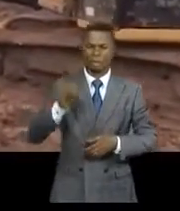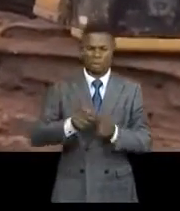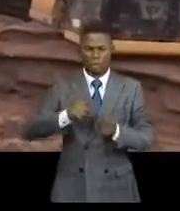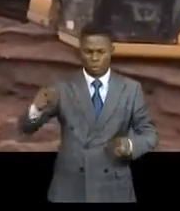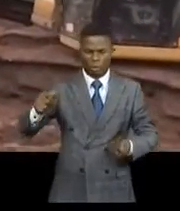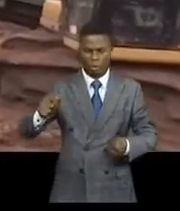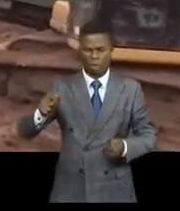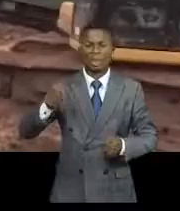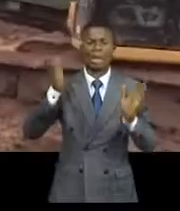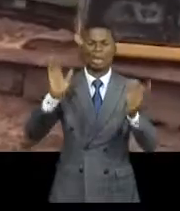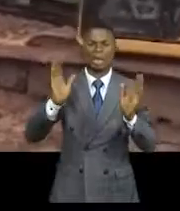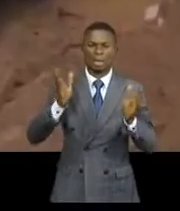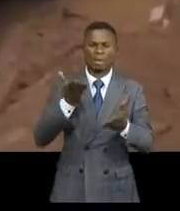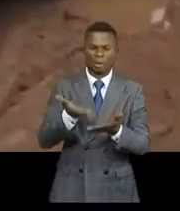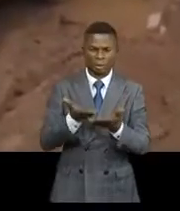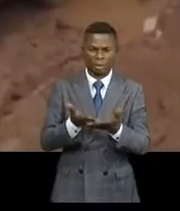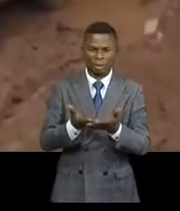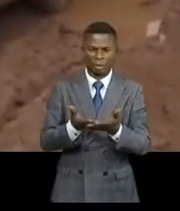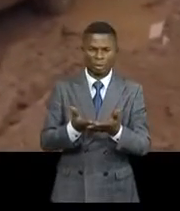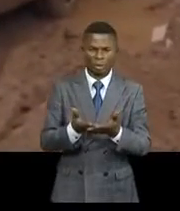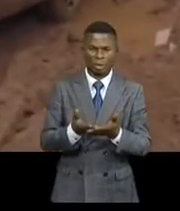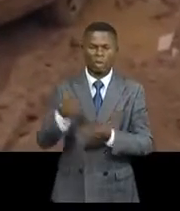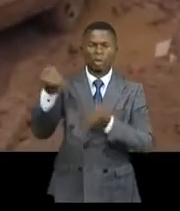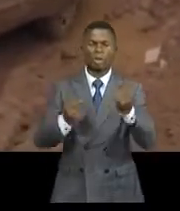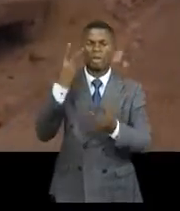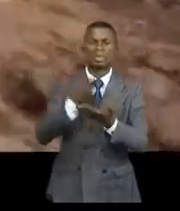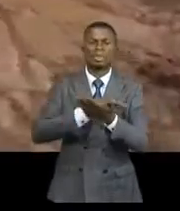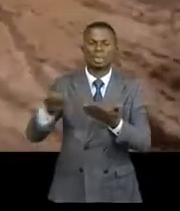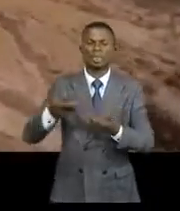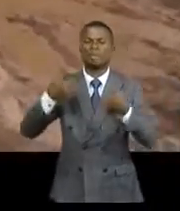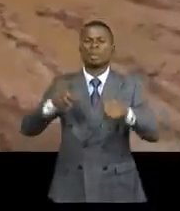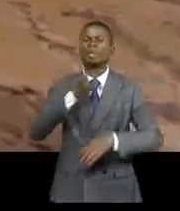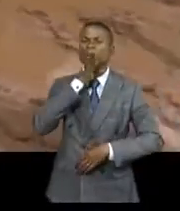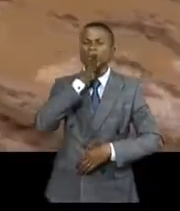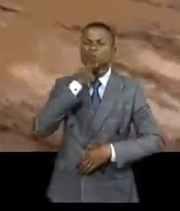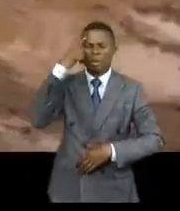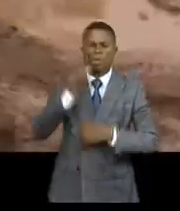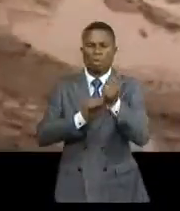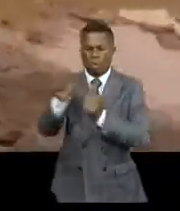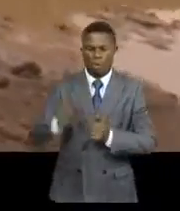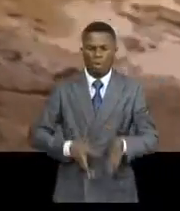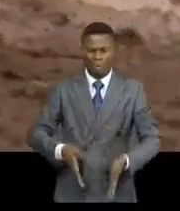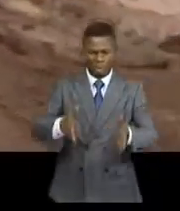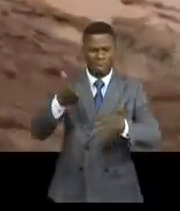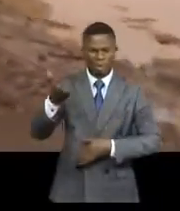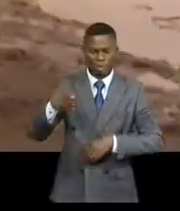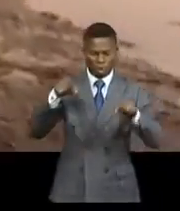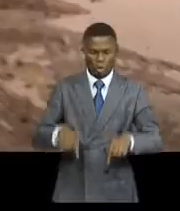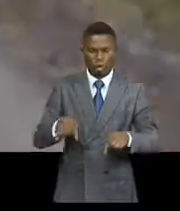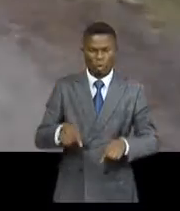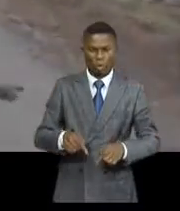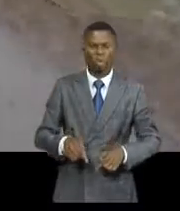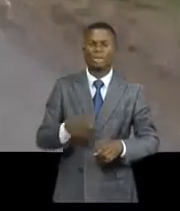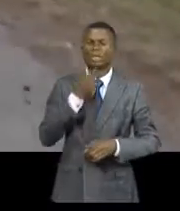audacieux osait s'y aventurer car il fallait des semaines, voire des mois, pour parcourir cette distance. Aujourd'hui, c'est une